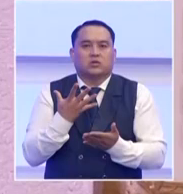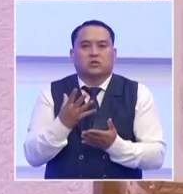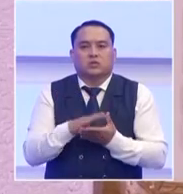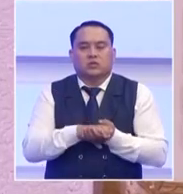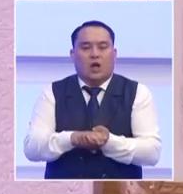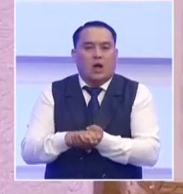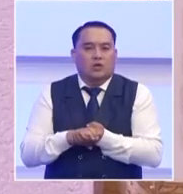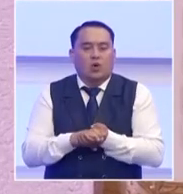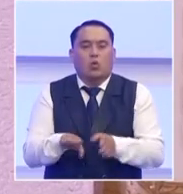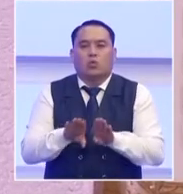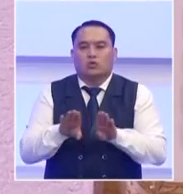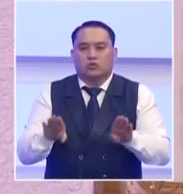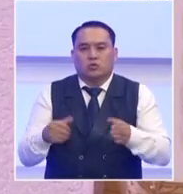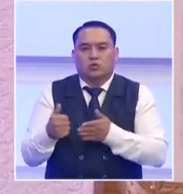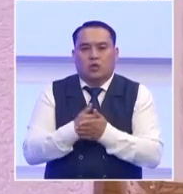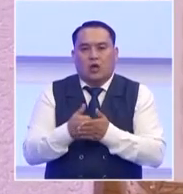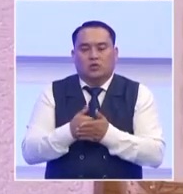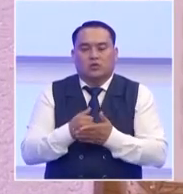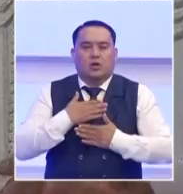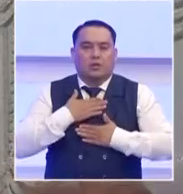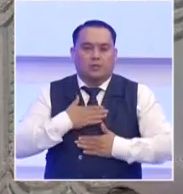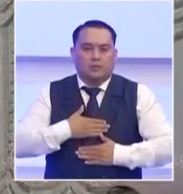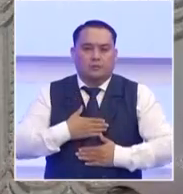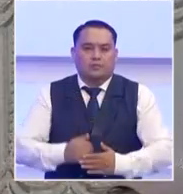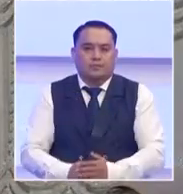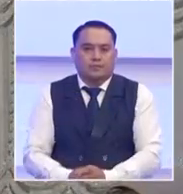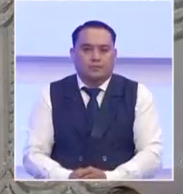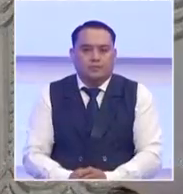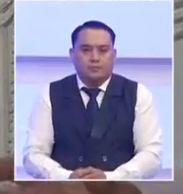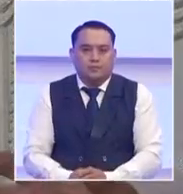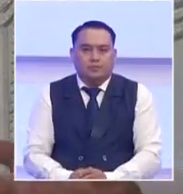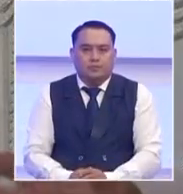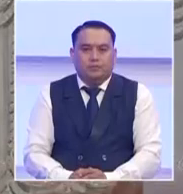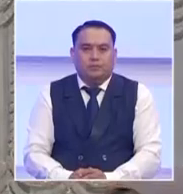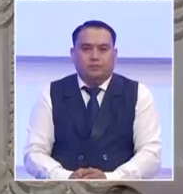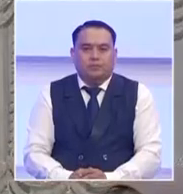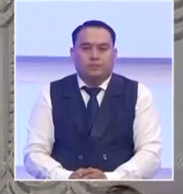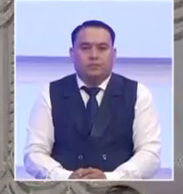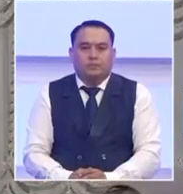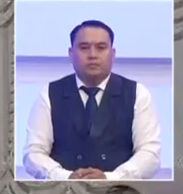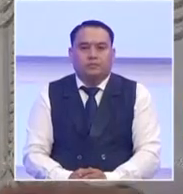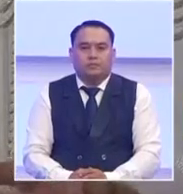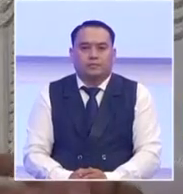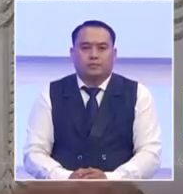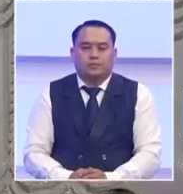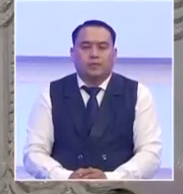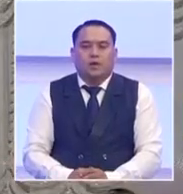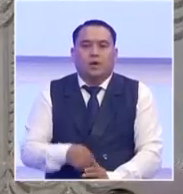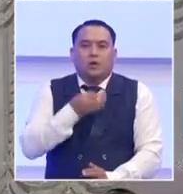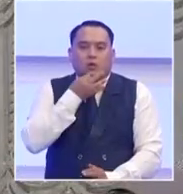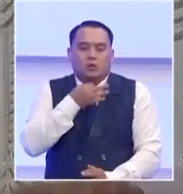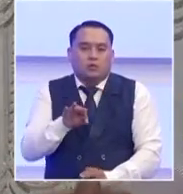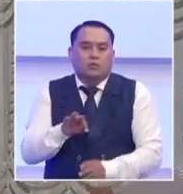арқасында ғана осындай дәрежеге жеткеніне шүкіршілік қылады. Не нәрсе келісіп пішкен тон келте болмас дейді. Не нәрсе болса